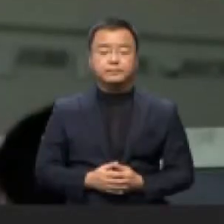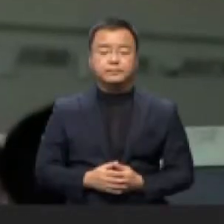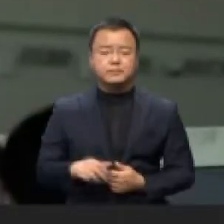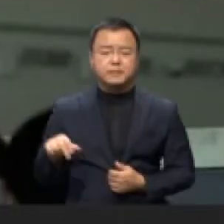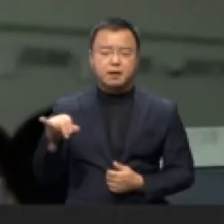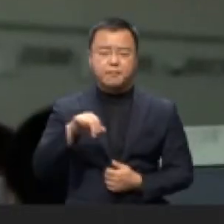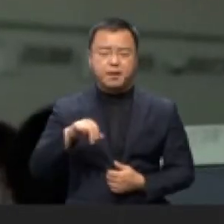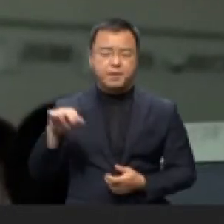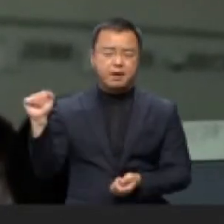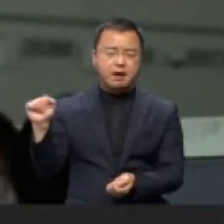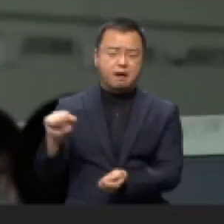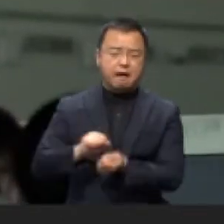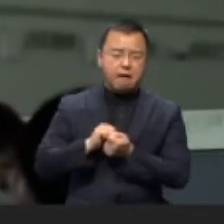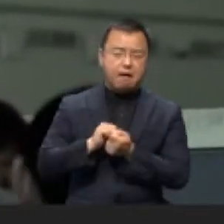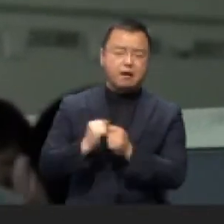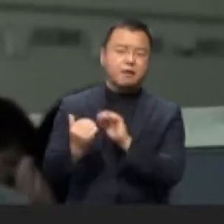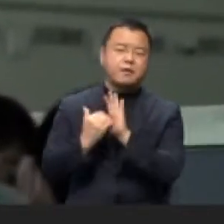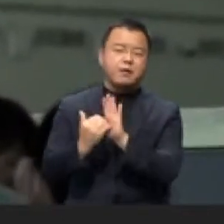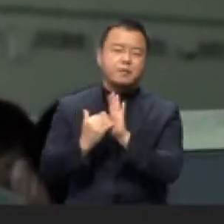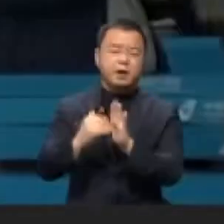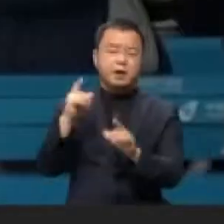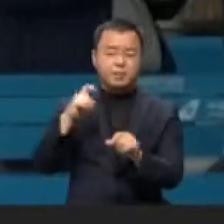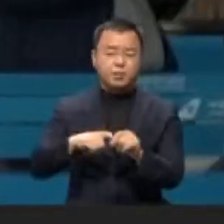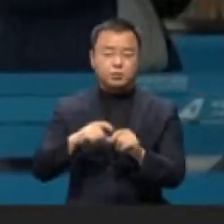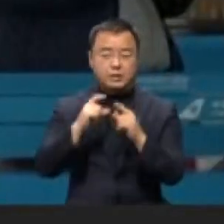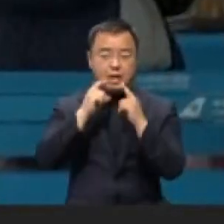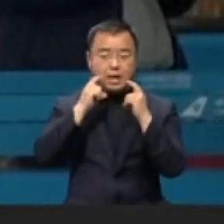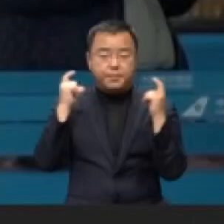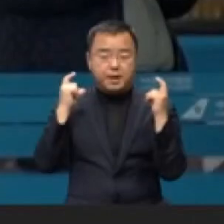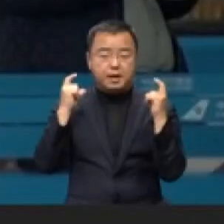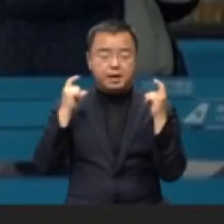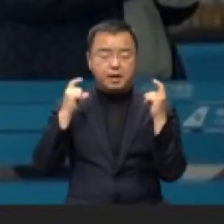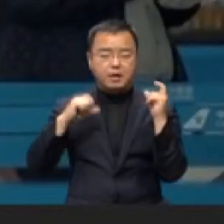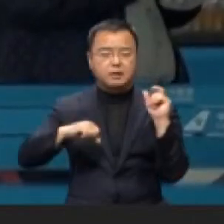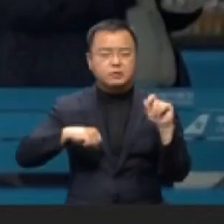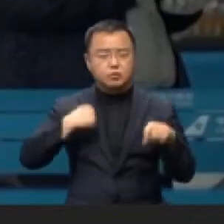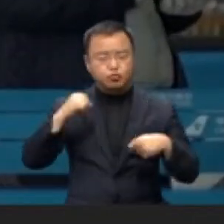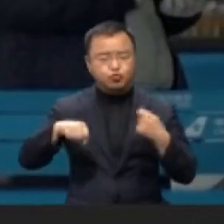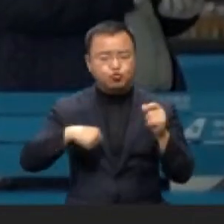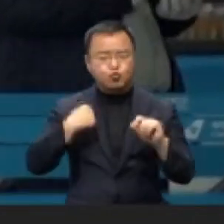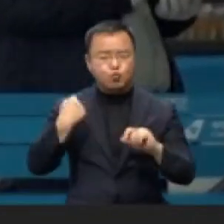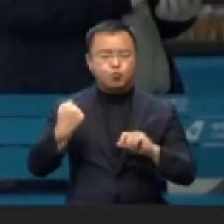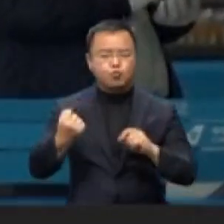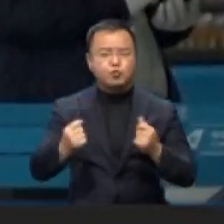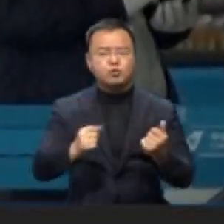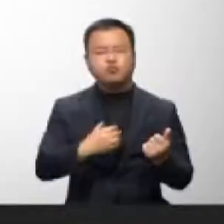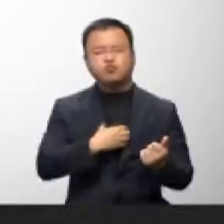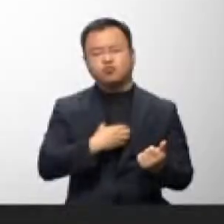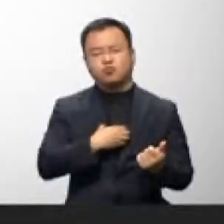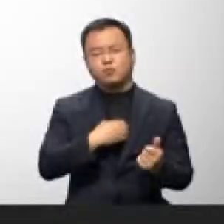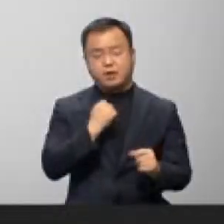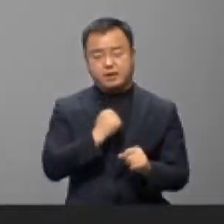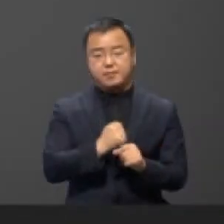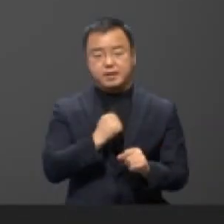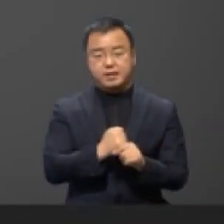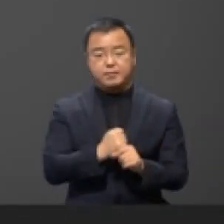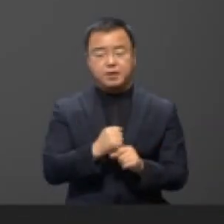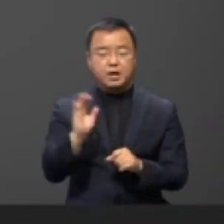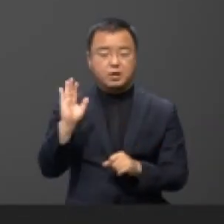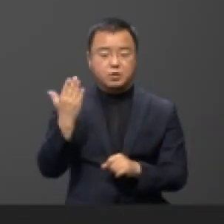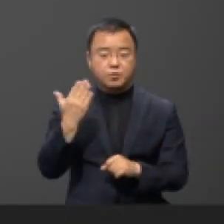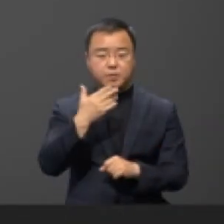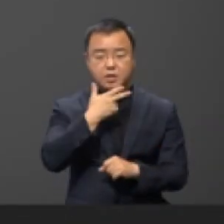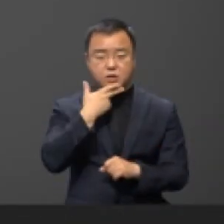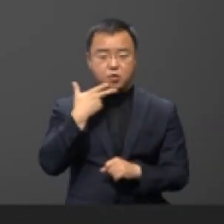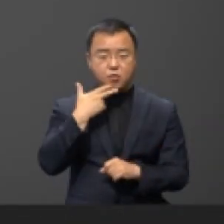바이러스 전염을 막기 위해 사용하는 마스크가 야생동물의 생사를 위협하고 있습니다. 최근 영국